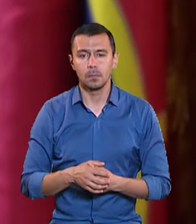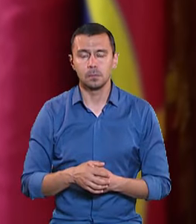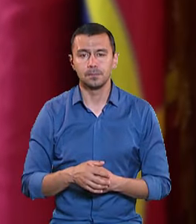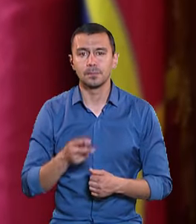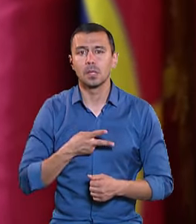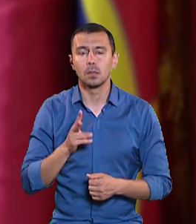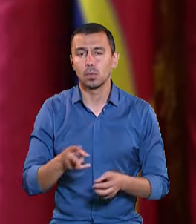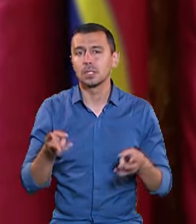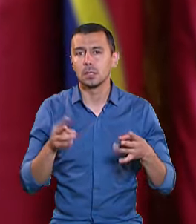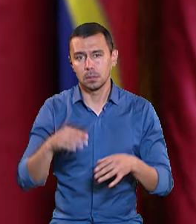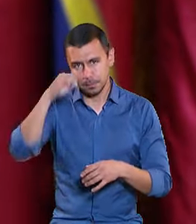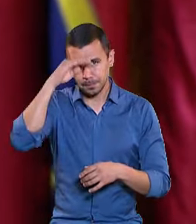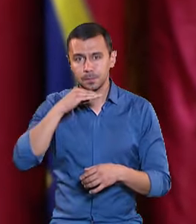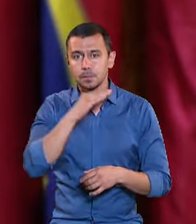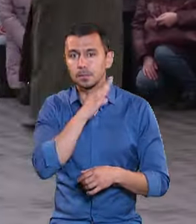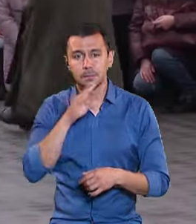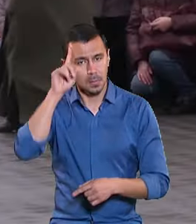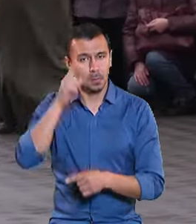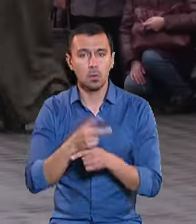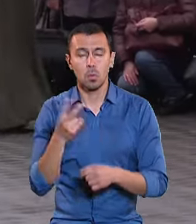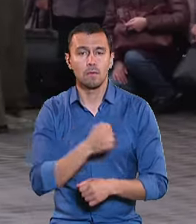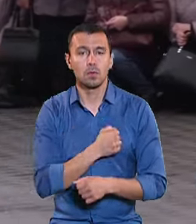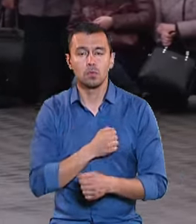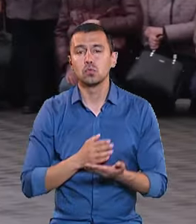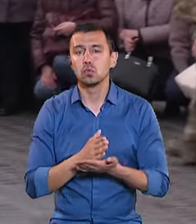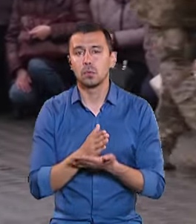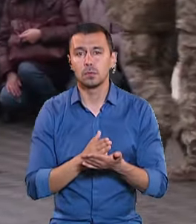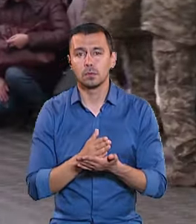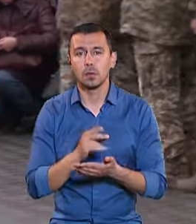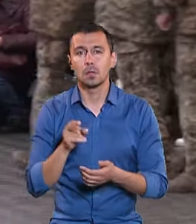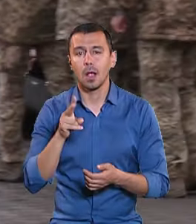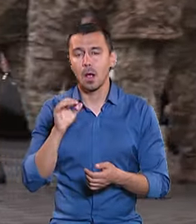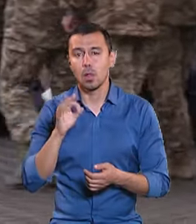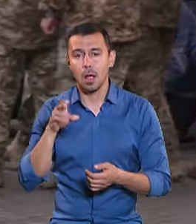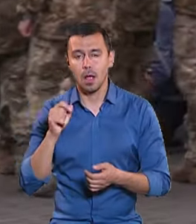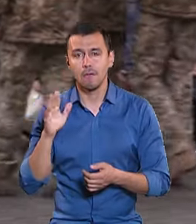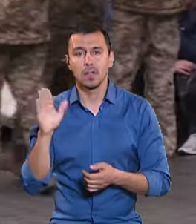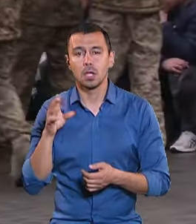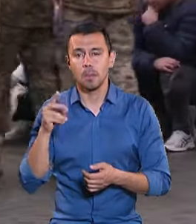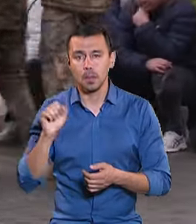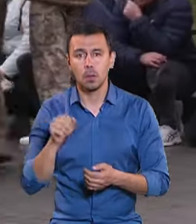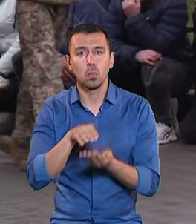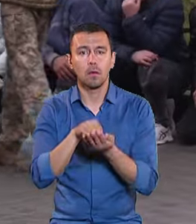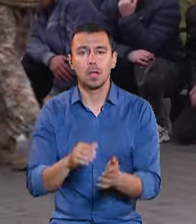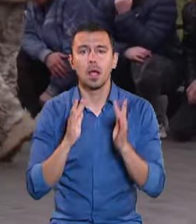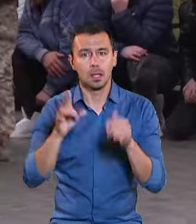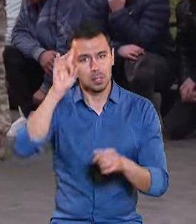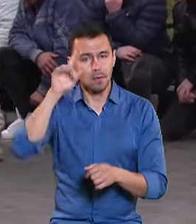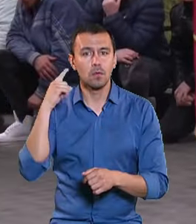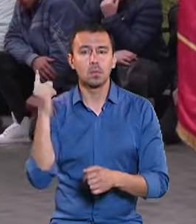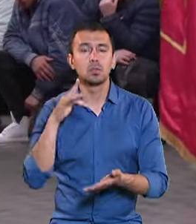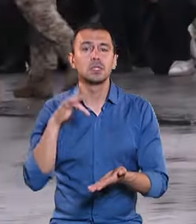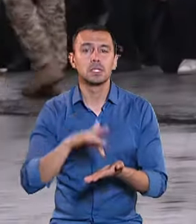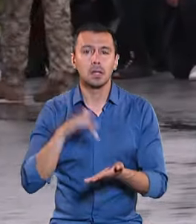В загиблого залишились батьки та брат. Обох військовослужбовців Олега Дяка та Віталія Шеремету поховали на Алеї Слави в